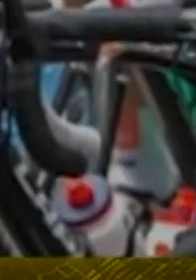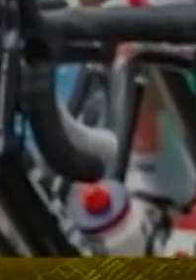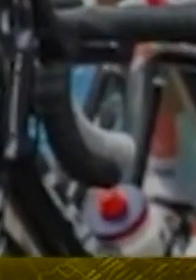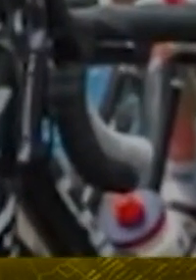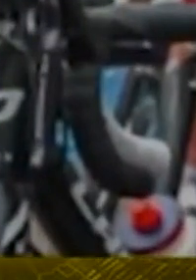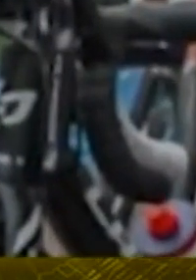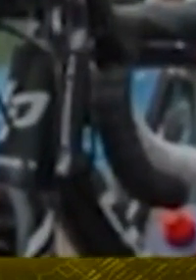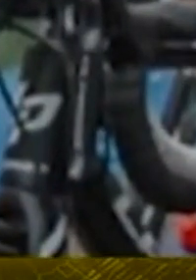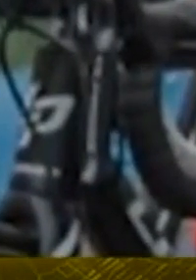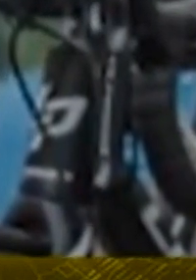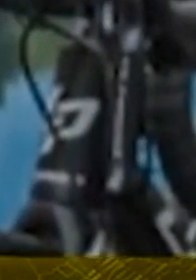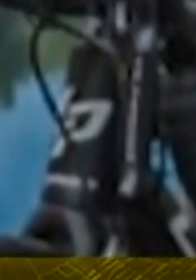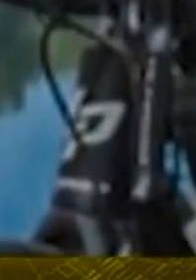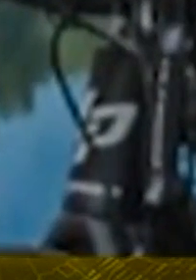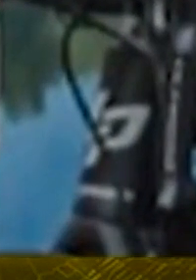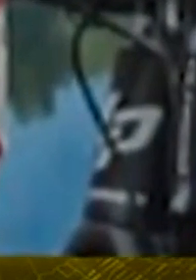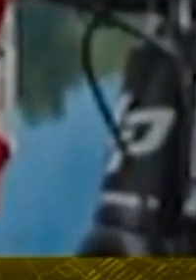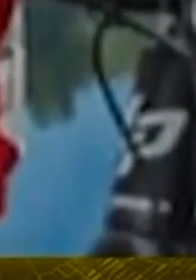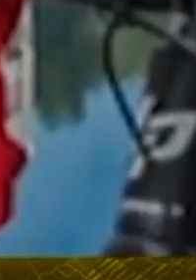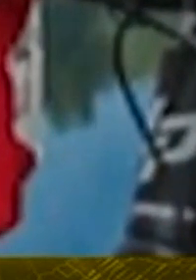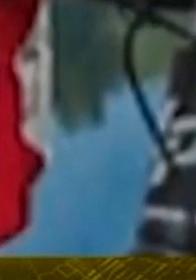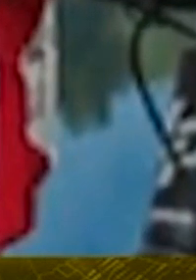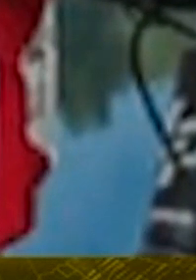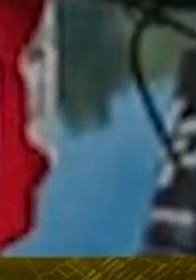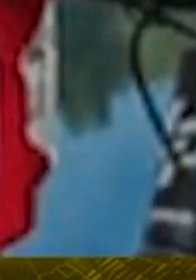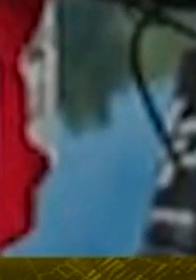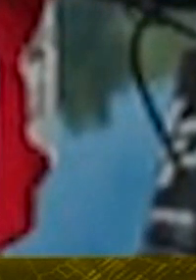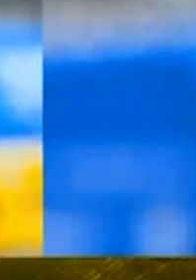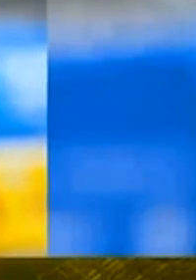سايكلست فيمينين انترناشنال انات ساتفت كم زقنيت يذكر